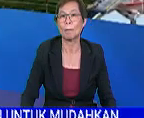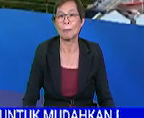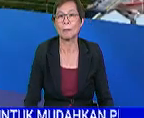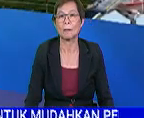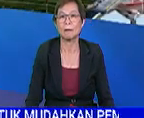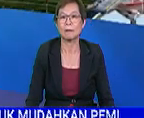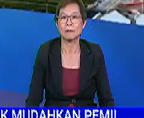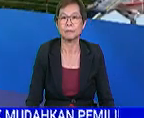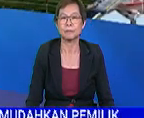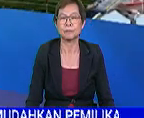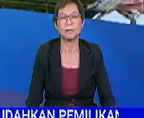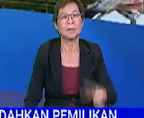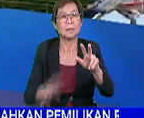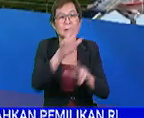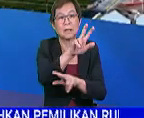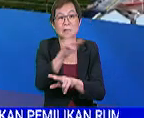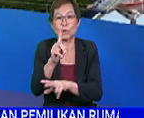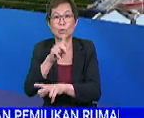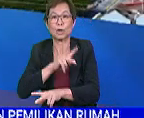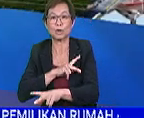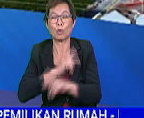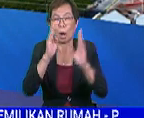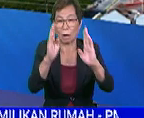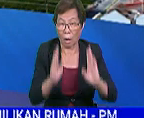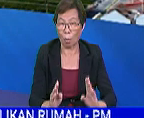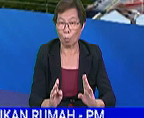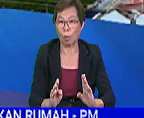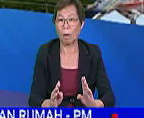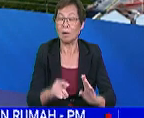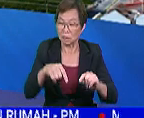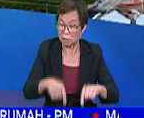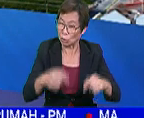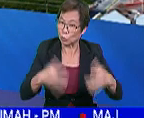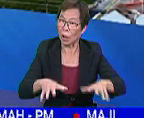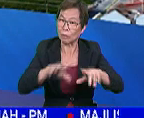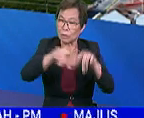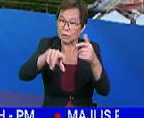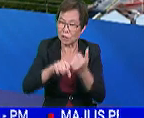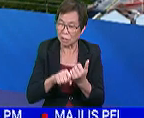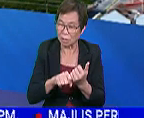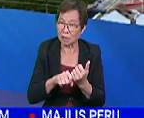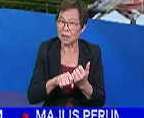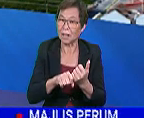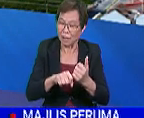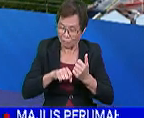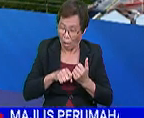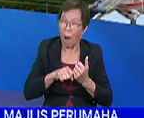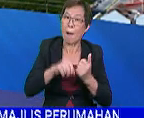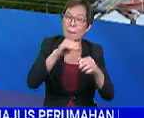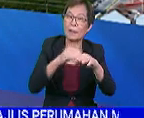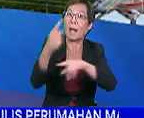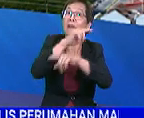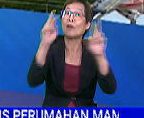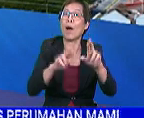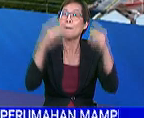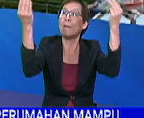masing-masing seramai 31 orang ketua kaum bagi kawasan ngemah telah menerima sijil pelantikan pada Rabu lalu Majlis